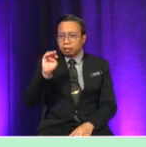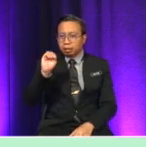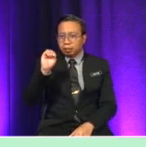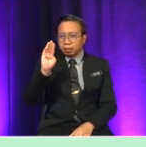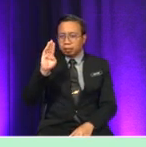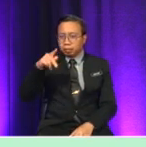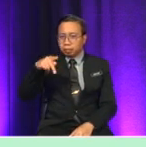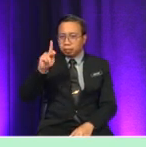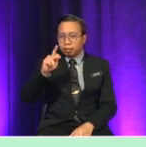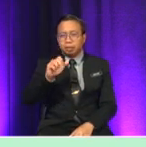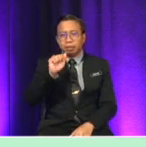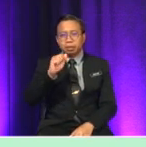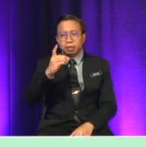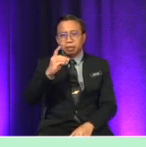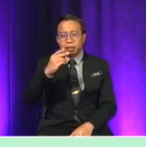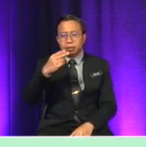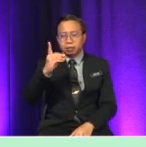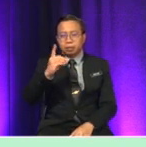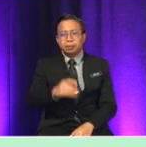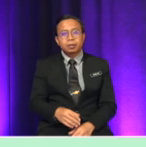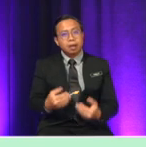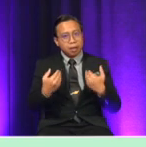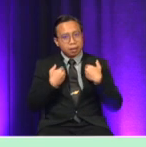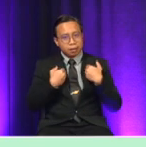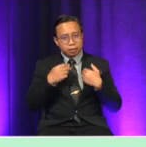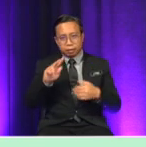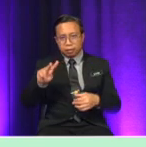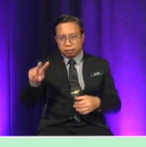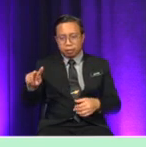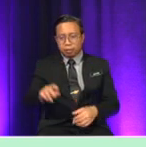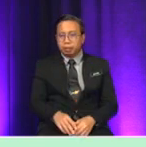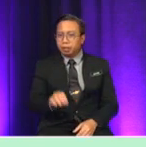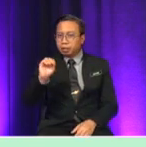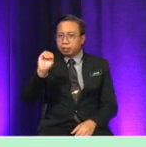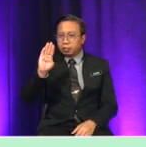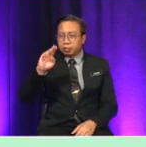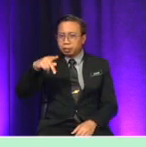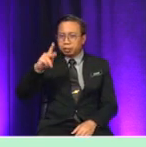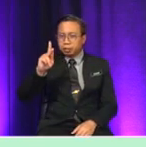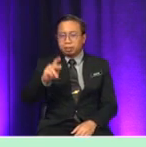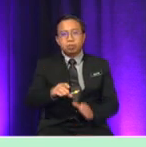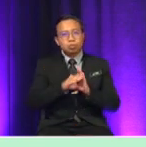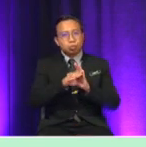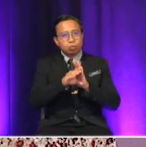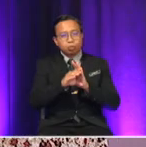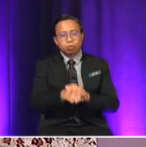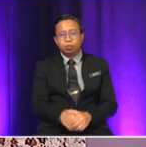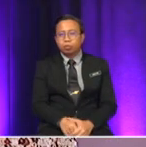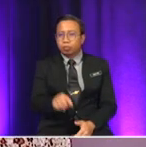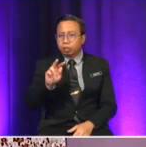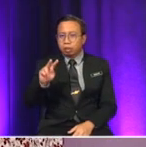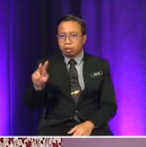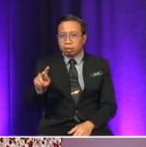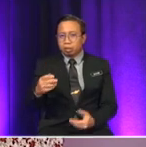khas kategori ADHD, terdapat juga kanak-kanak berkeperluan khas yang lain. Contohnya seperti kanak-kanak